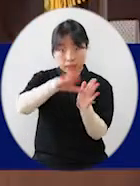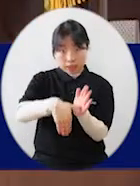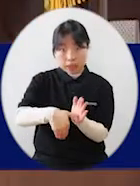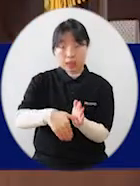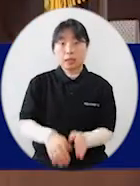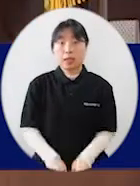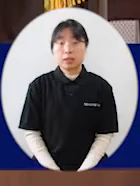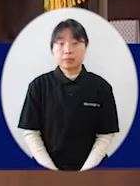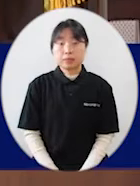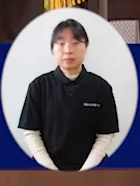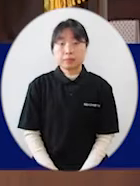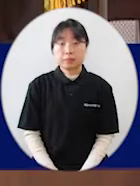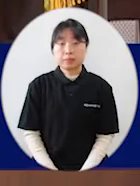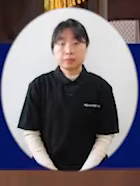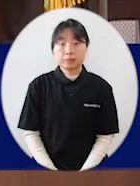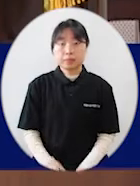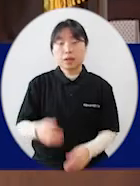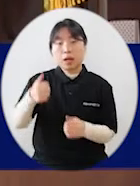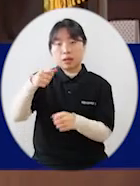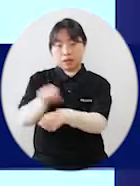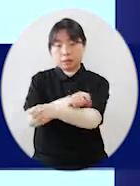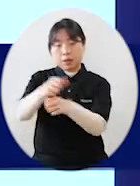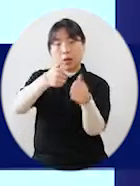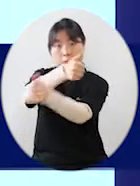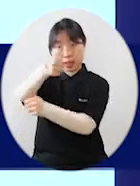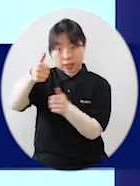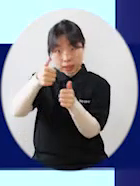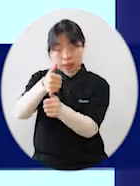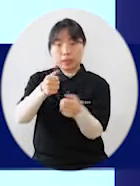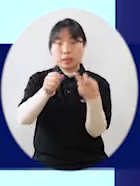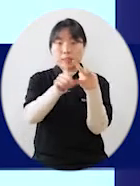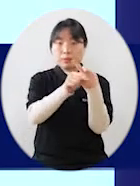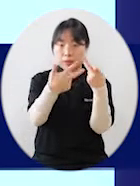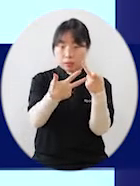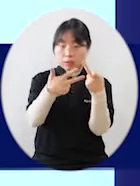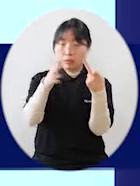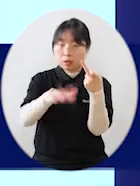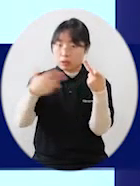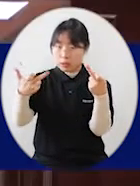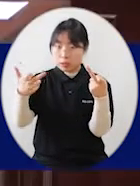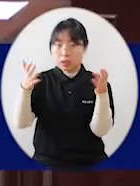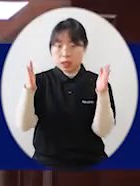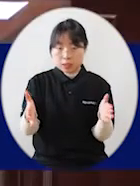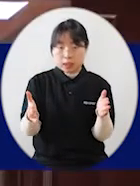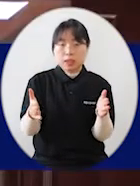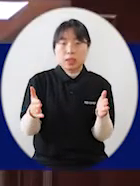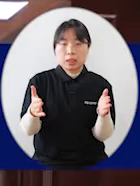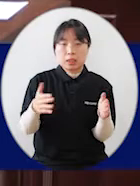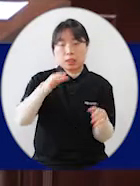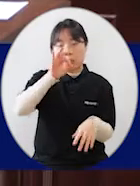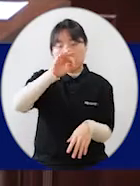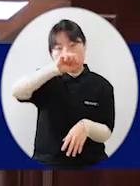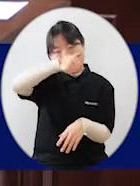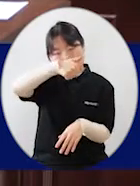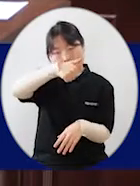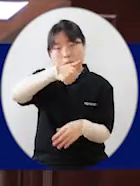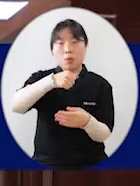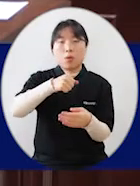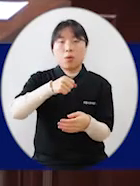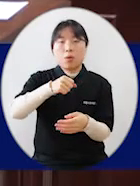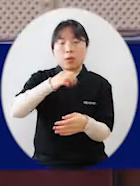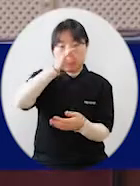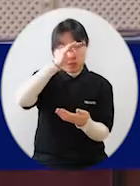예산결산특별위원회에서 지난 7일부터 17일까지 11일 동안 본 예산과 기금운용 계획안을 심사하여 본 예산